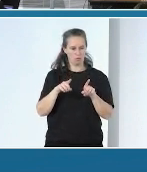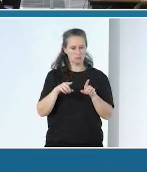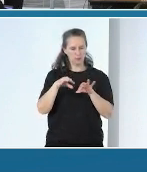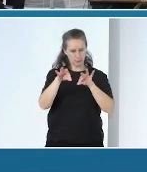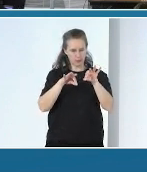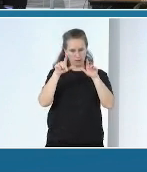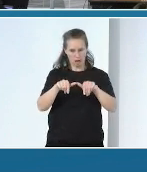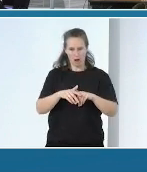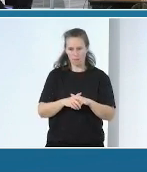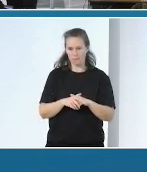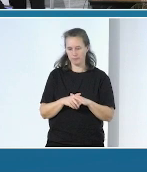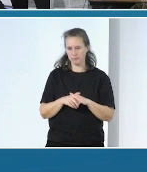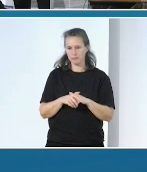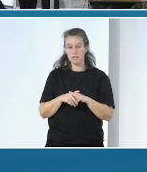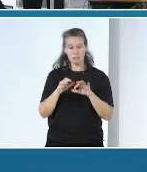Voilà.